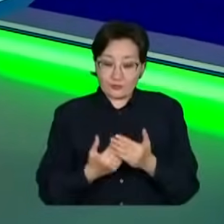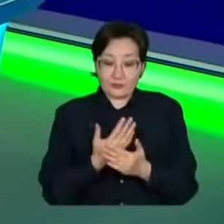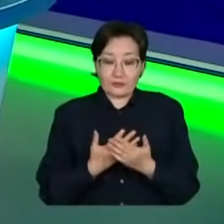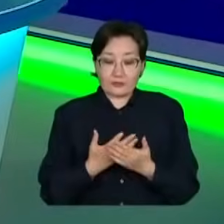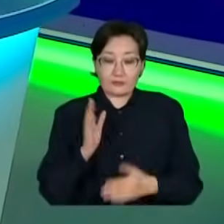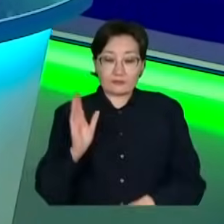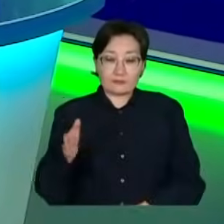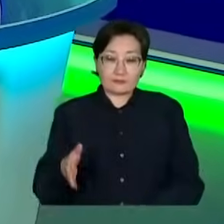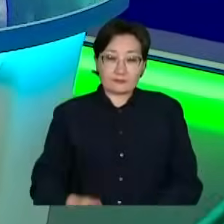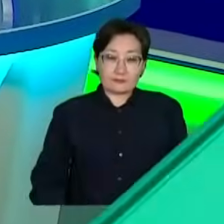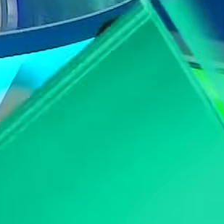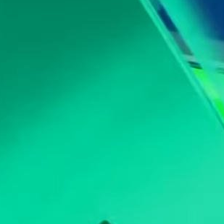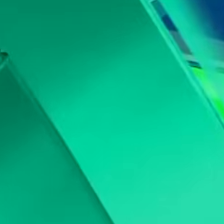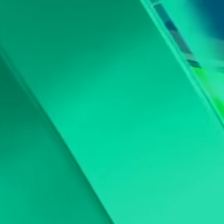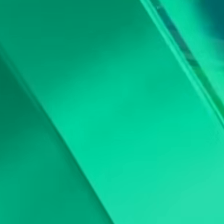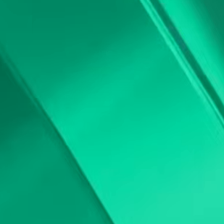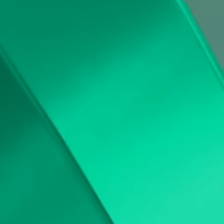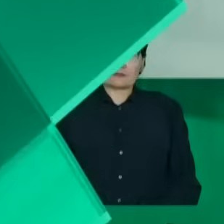Қазір көретіндеріңіз.